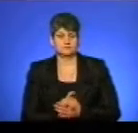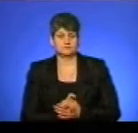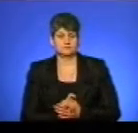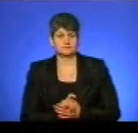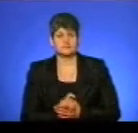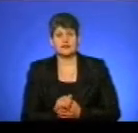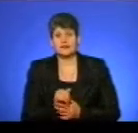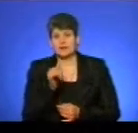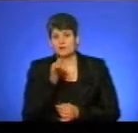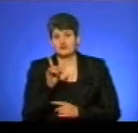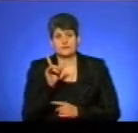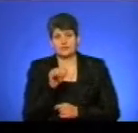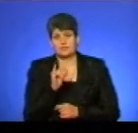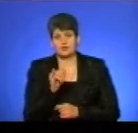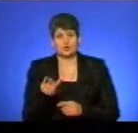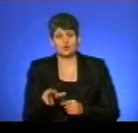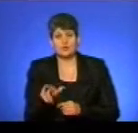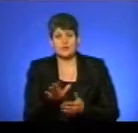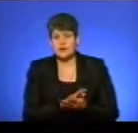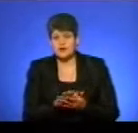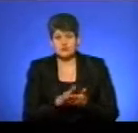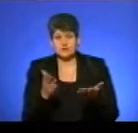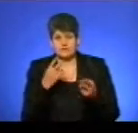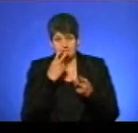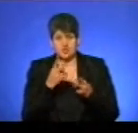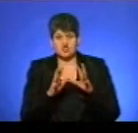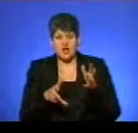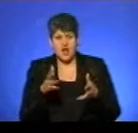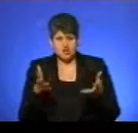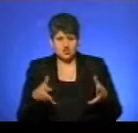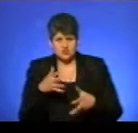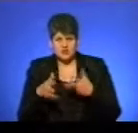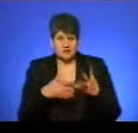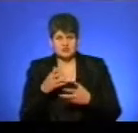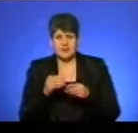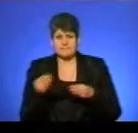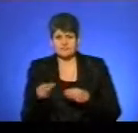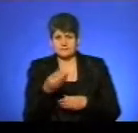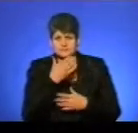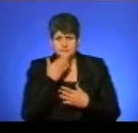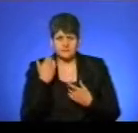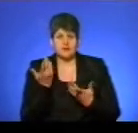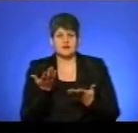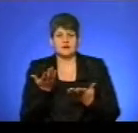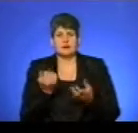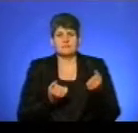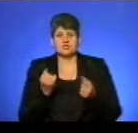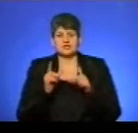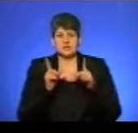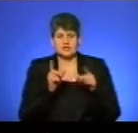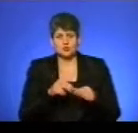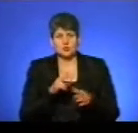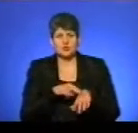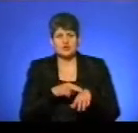Можу виїхати, погана дорога, не розчищена, бачите, каша не посипана, машини їдуть, поліція їде, ніхто не